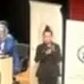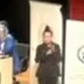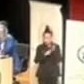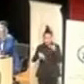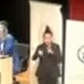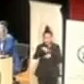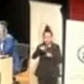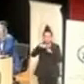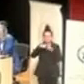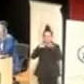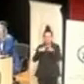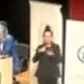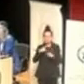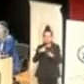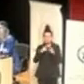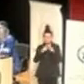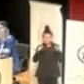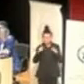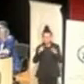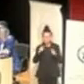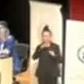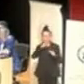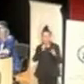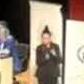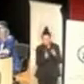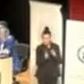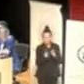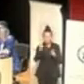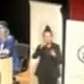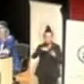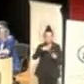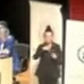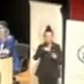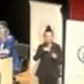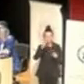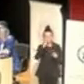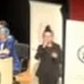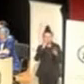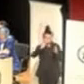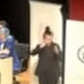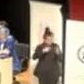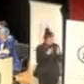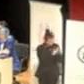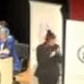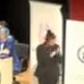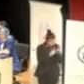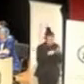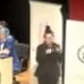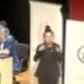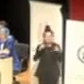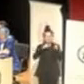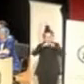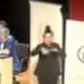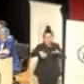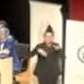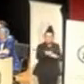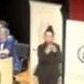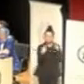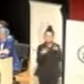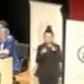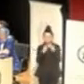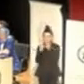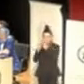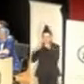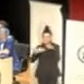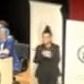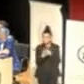ve bu üyelik formunu doldururken belirledikleri şifrelerle sisteme giriş yapabilmektedirler.